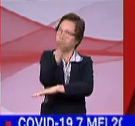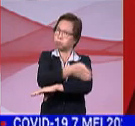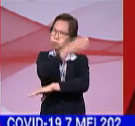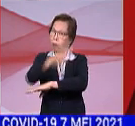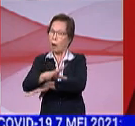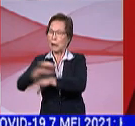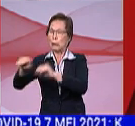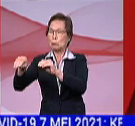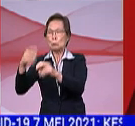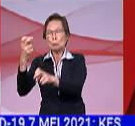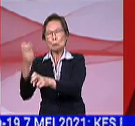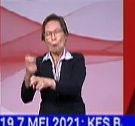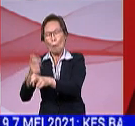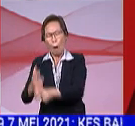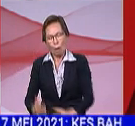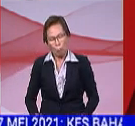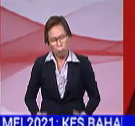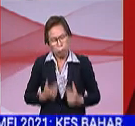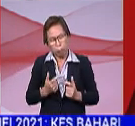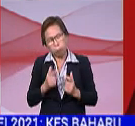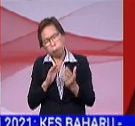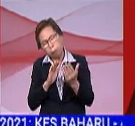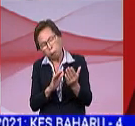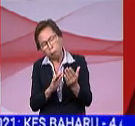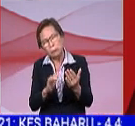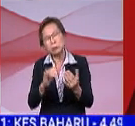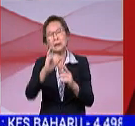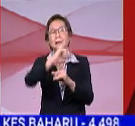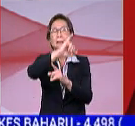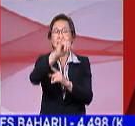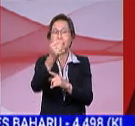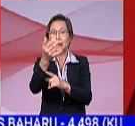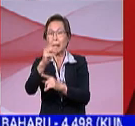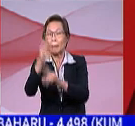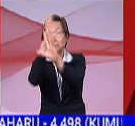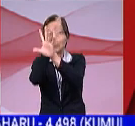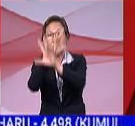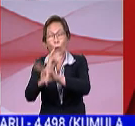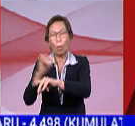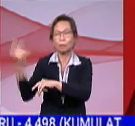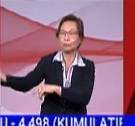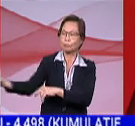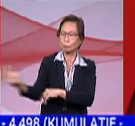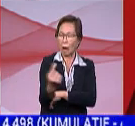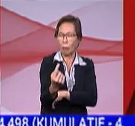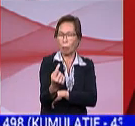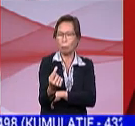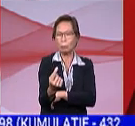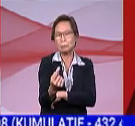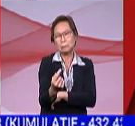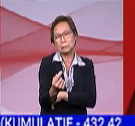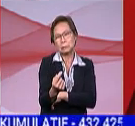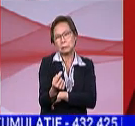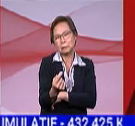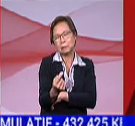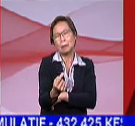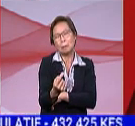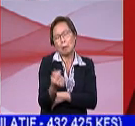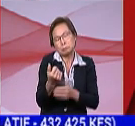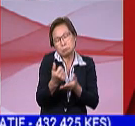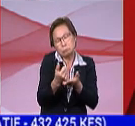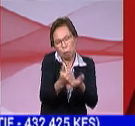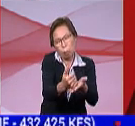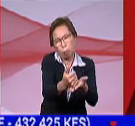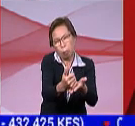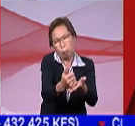lagi dengan kesukaran hidup yang dialami, Jabatan Kebajikan Masyarakat Sarawak tampil hadir memberikan sedikit sinar kegembiraan